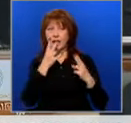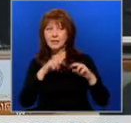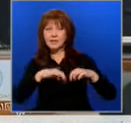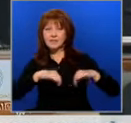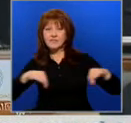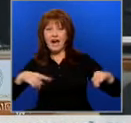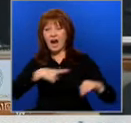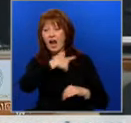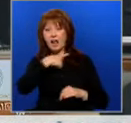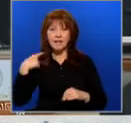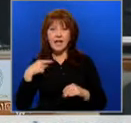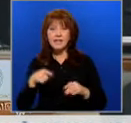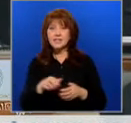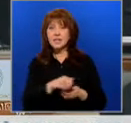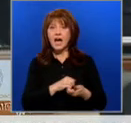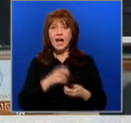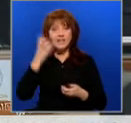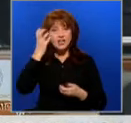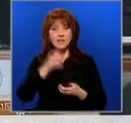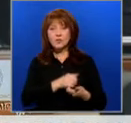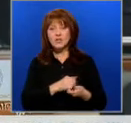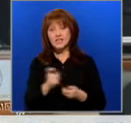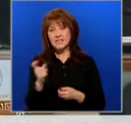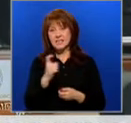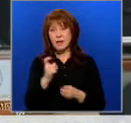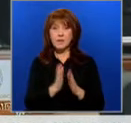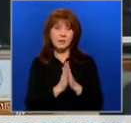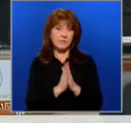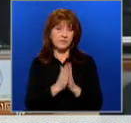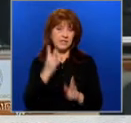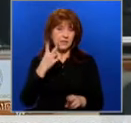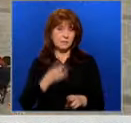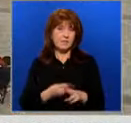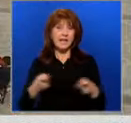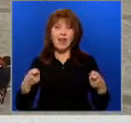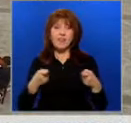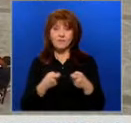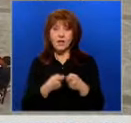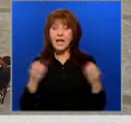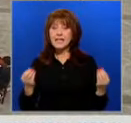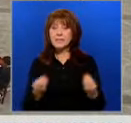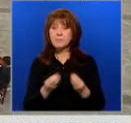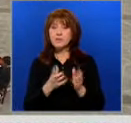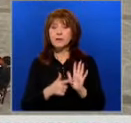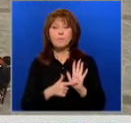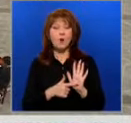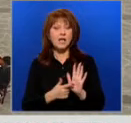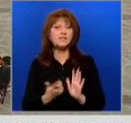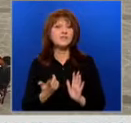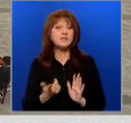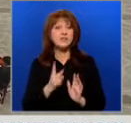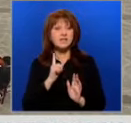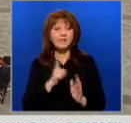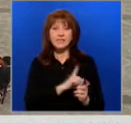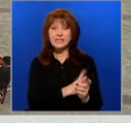планетата. Тези държави и организации са прекалено слаби, за да призоват за спиране на огъня. Събитията ни показват още веднъж, че трябва